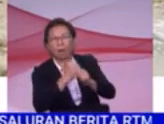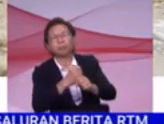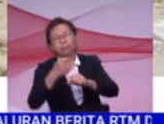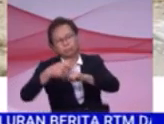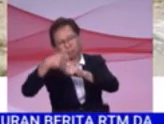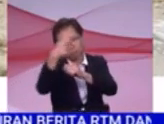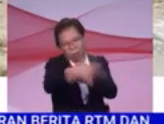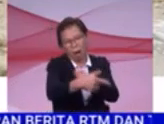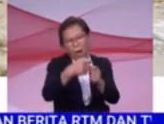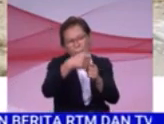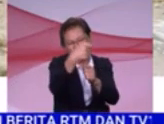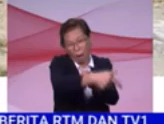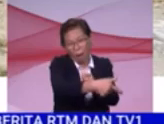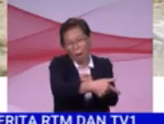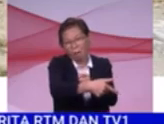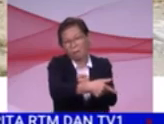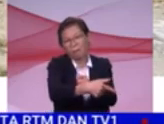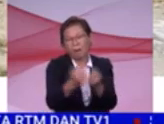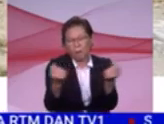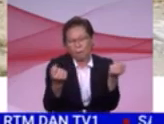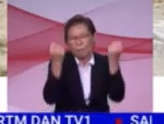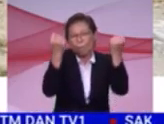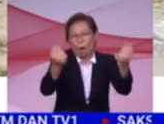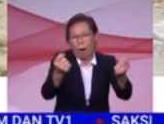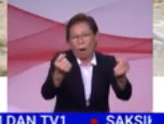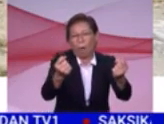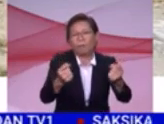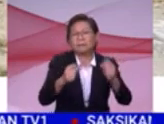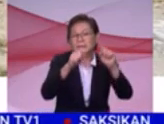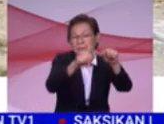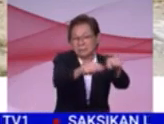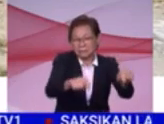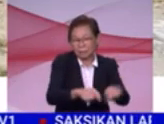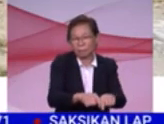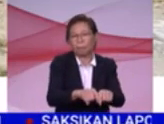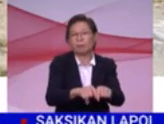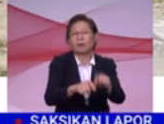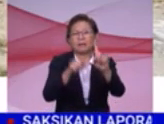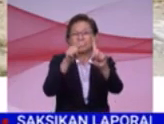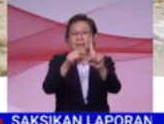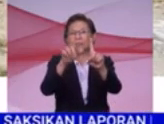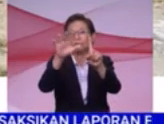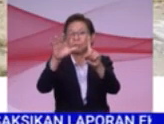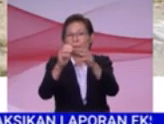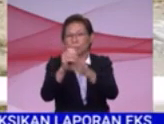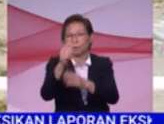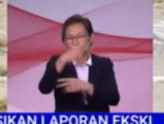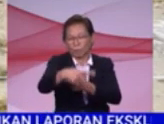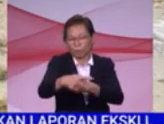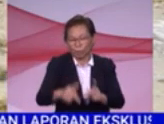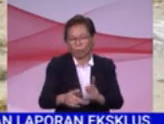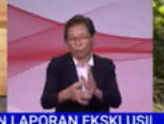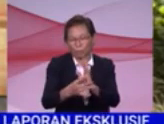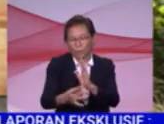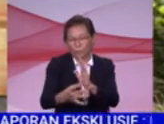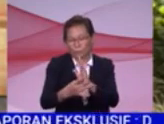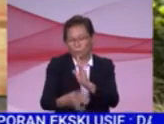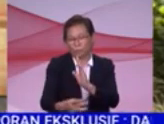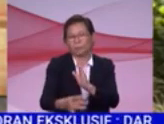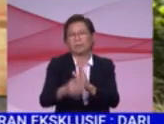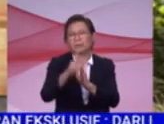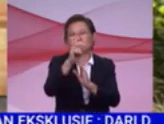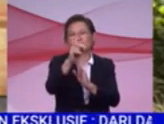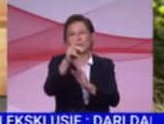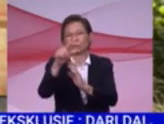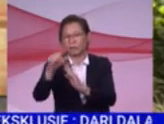upah membawa barang kawalan ke tempat transit dengan upah RM1.50 bagi setiap kotak minyak masak paket 1